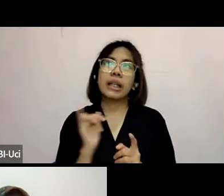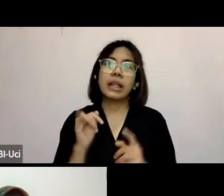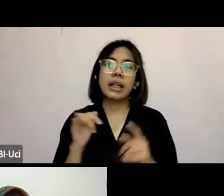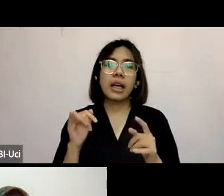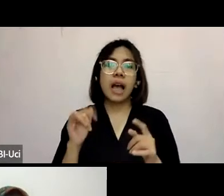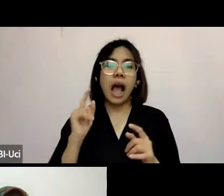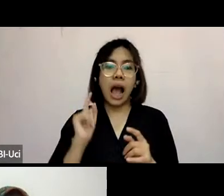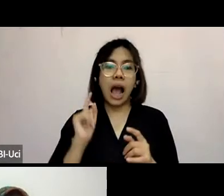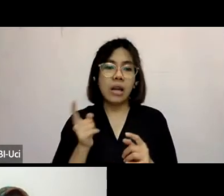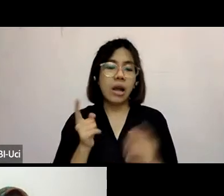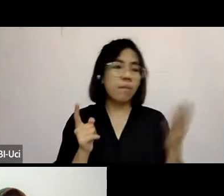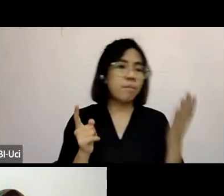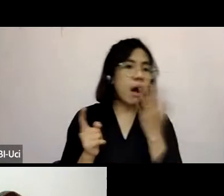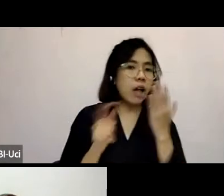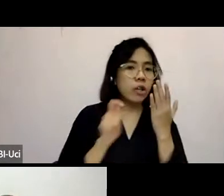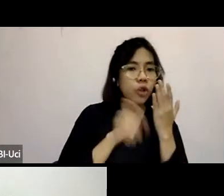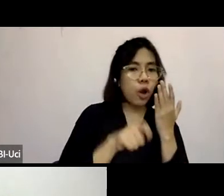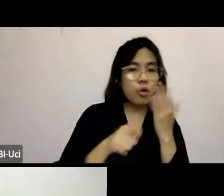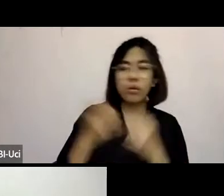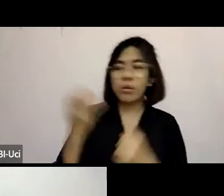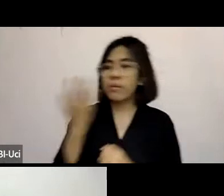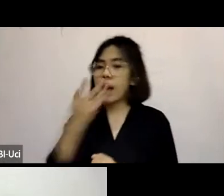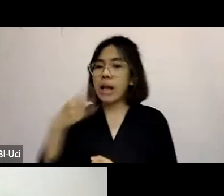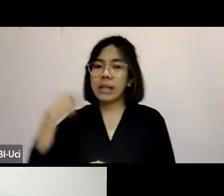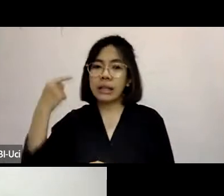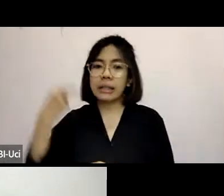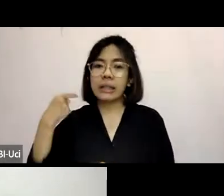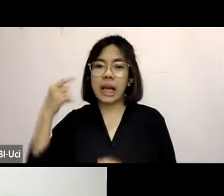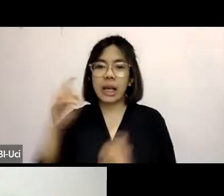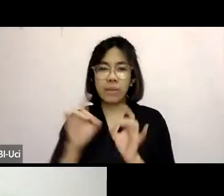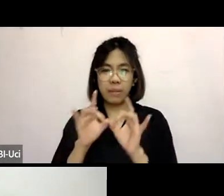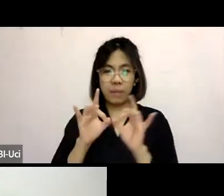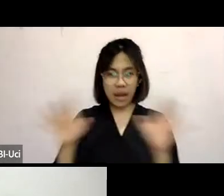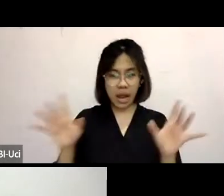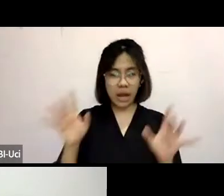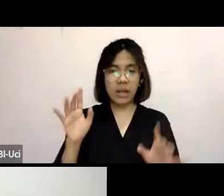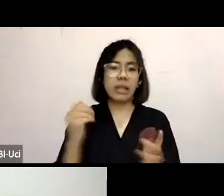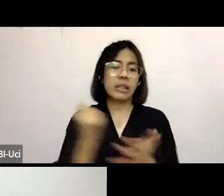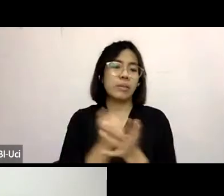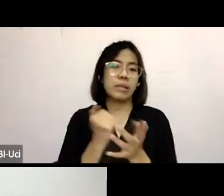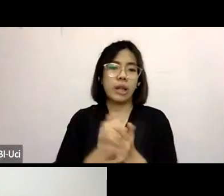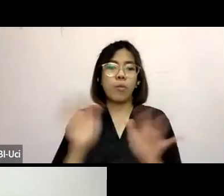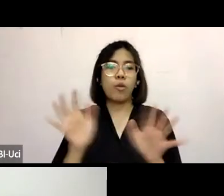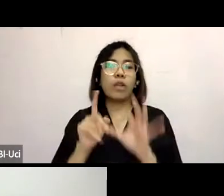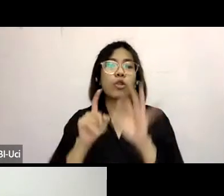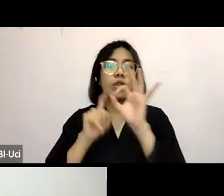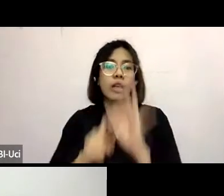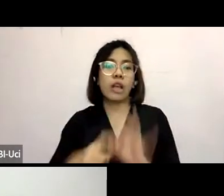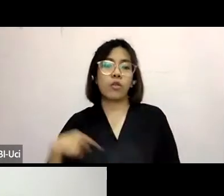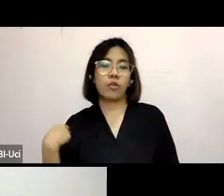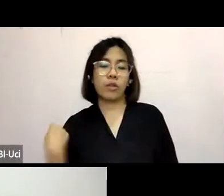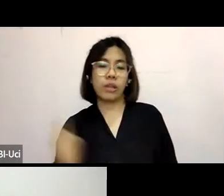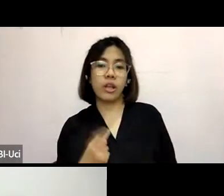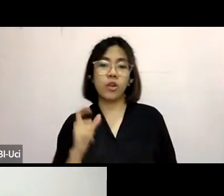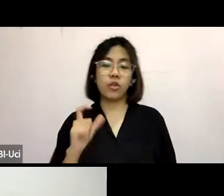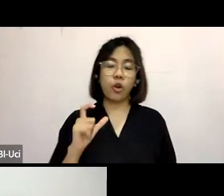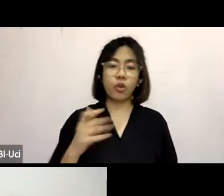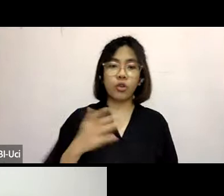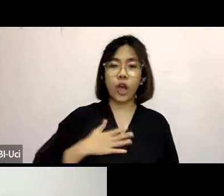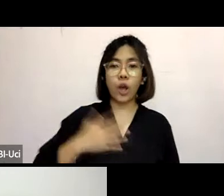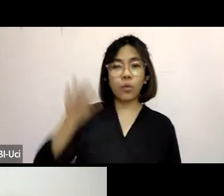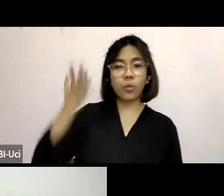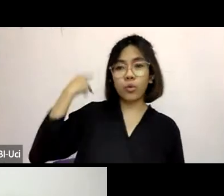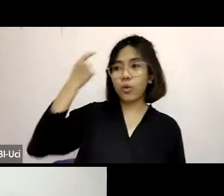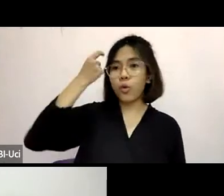perbedaan antara berasal pun bakal sehari-hari lebih sebetulnya itu tergantung kita ya karena itu kan diciptakan misalnya saya Waktu kuliah itu